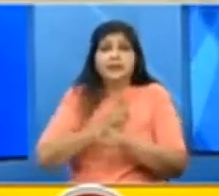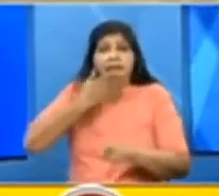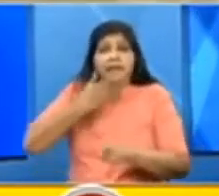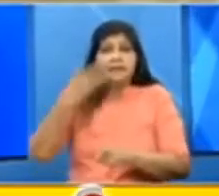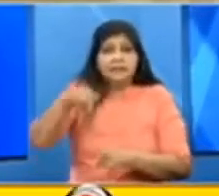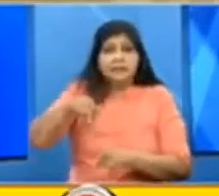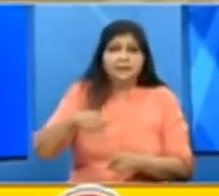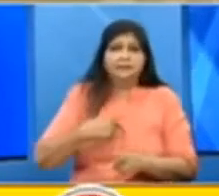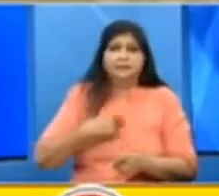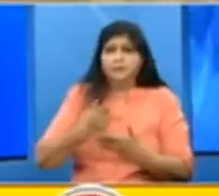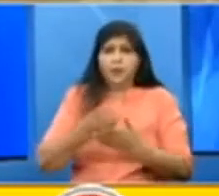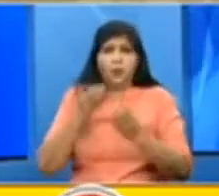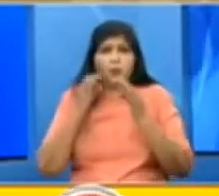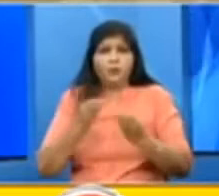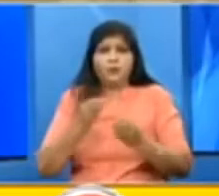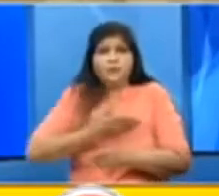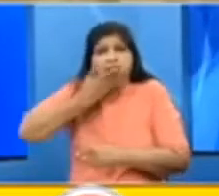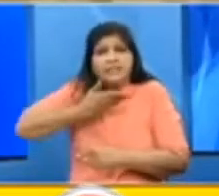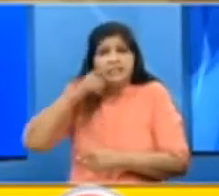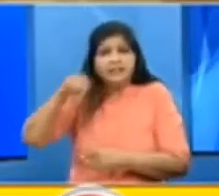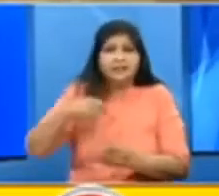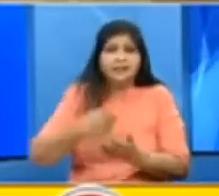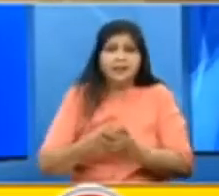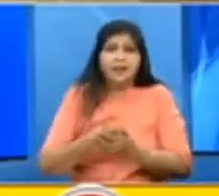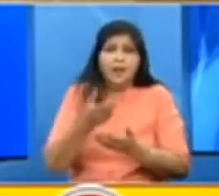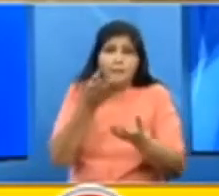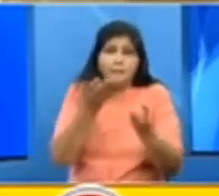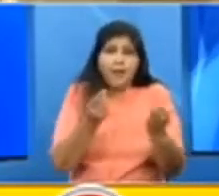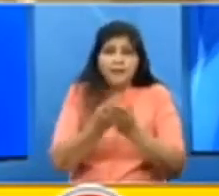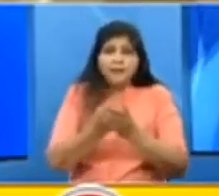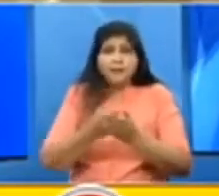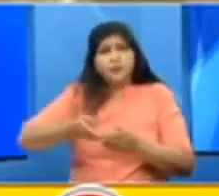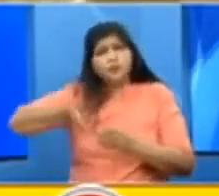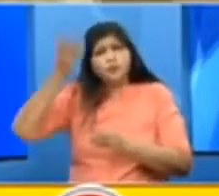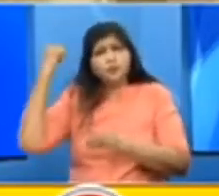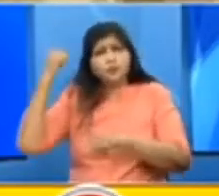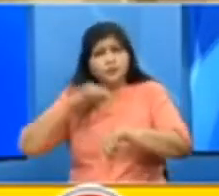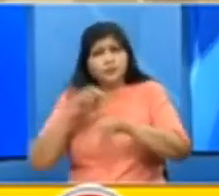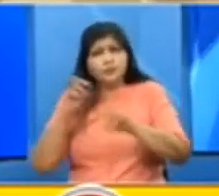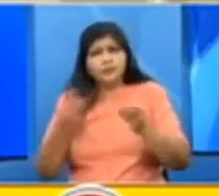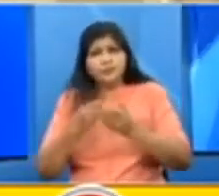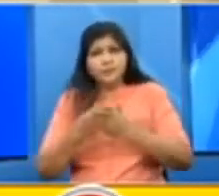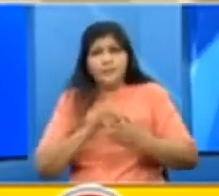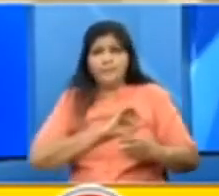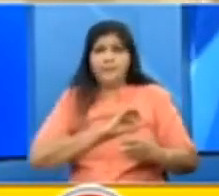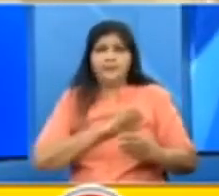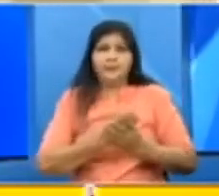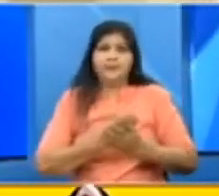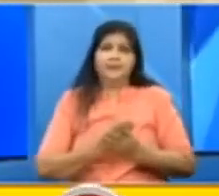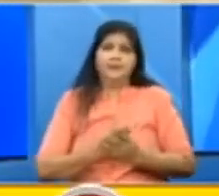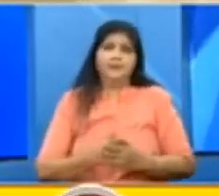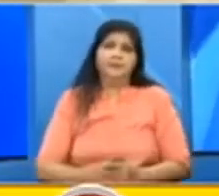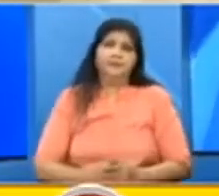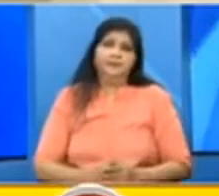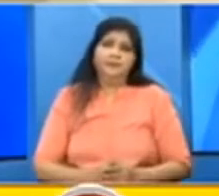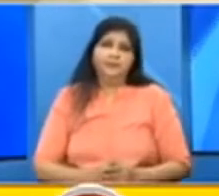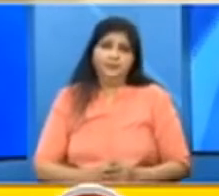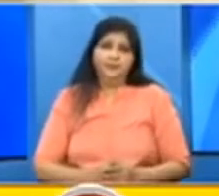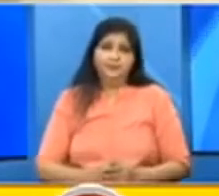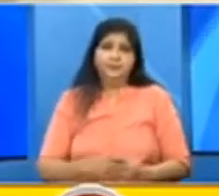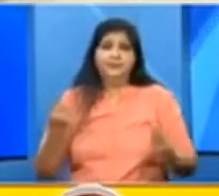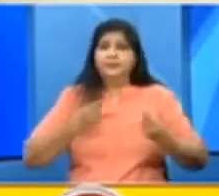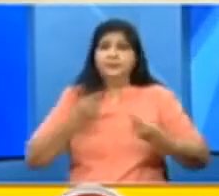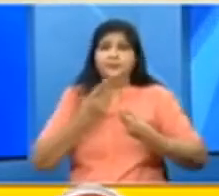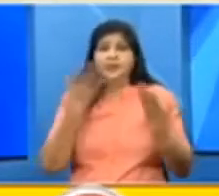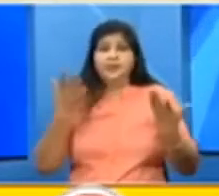वो बहुत अच्छा पढ़ाते हैं और मैथमेटिक्स शुरू से ही मेरा अच्छा रहा है और वो काफी इंटरेस्टिंग सब्जेक्ट भी है। तो जितना